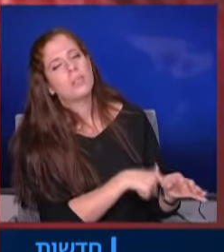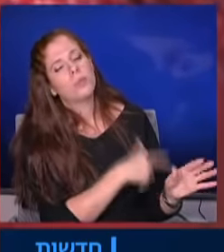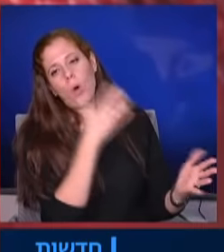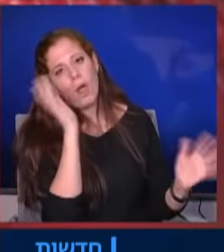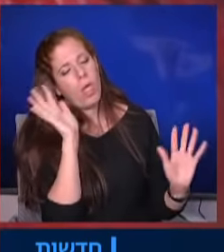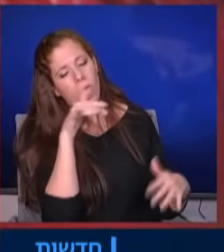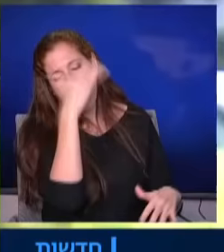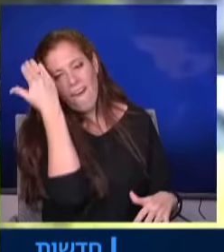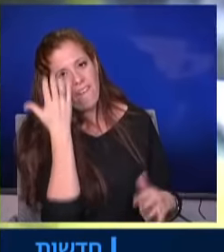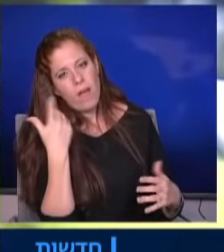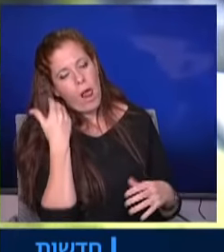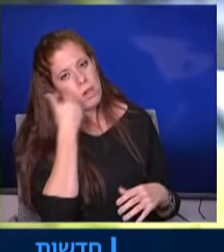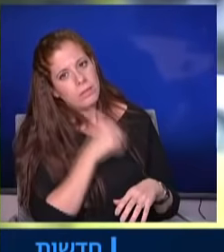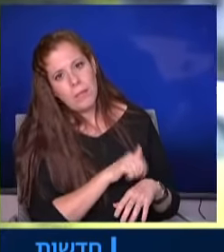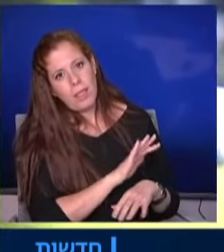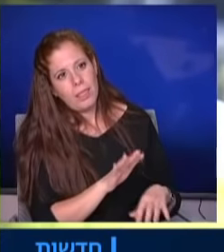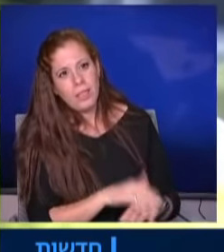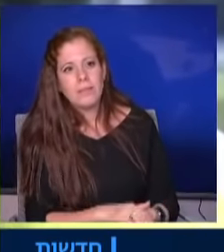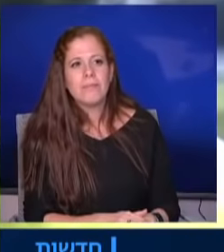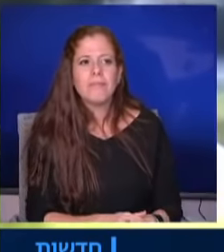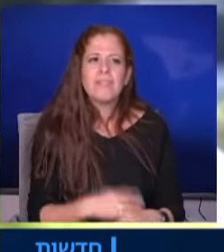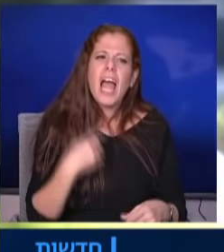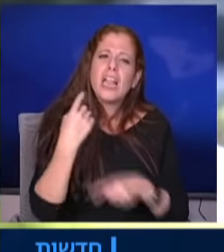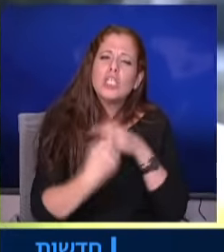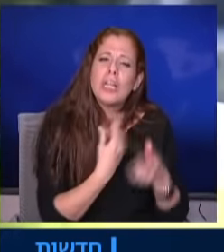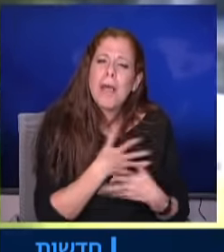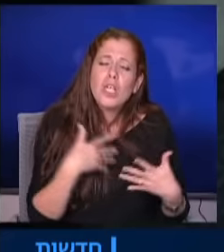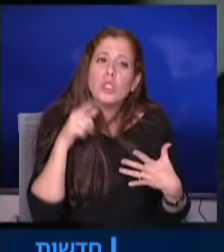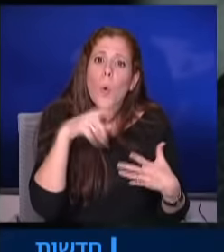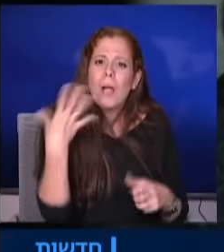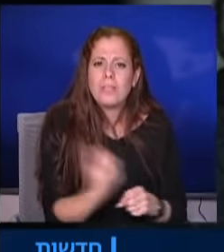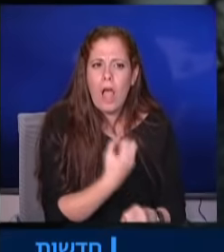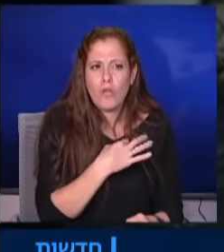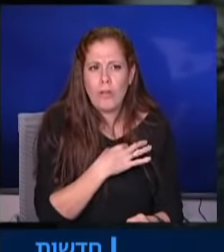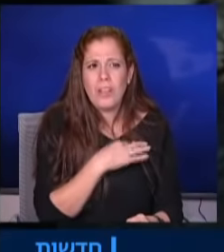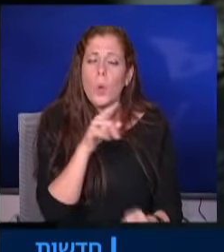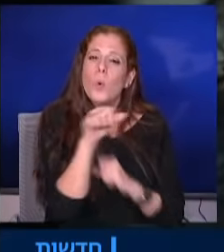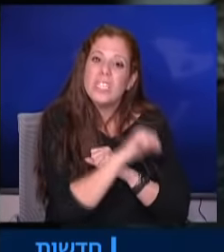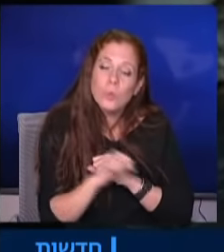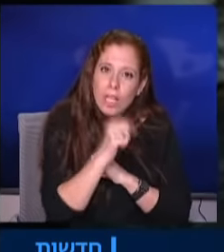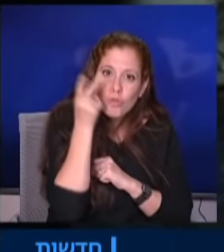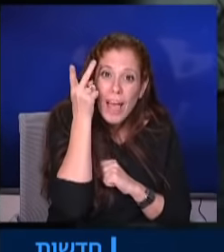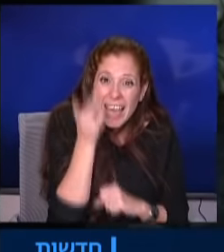על הזמן. אני שנים הרגשתי שהוא הצלחה שלי. הוא הסטודנט שראיתי,